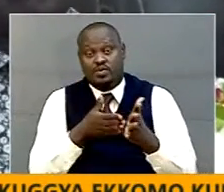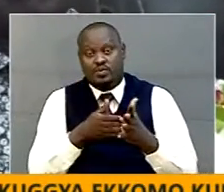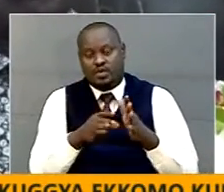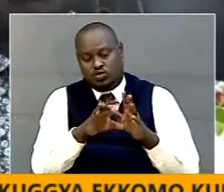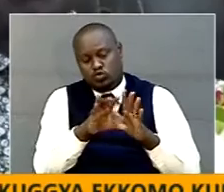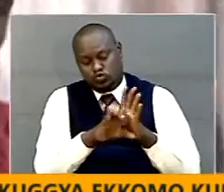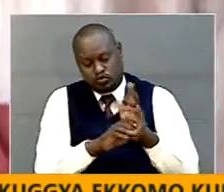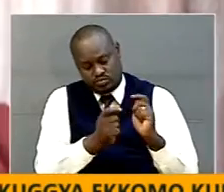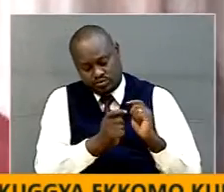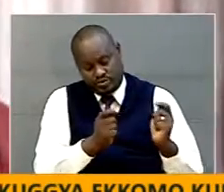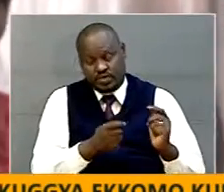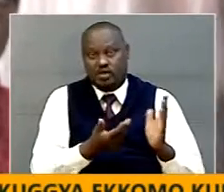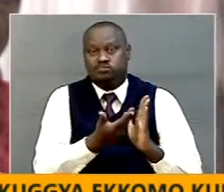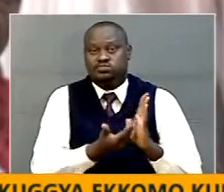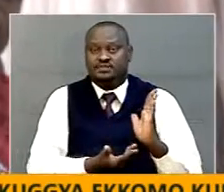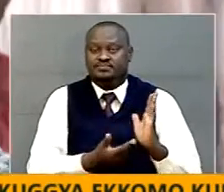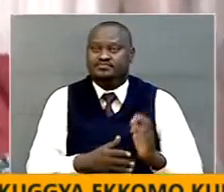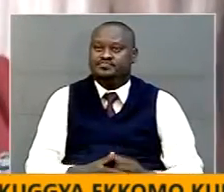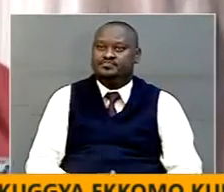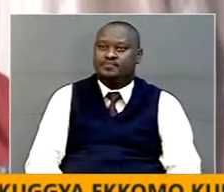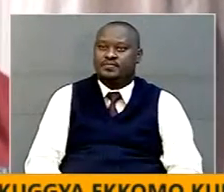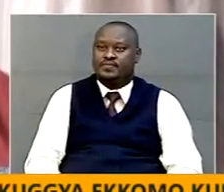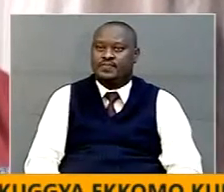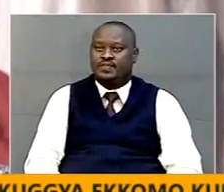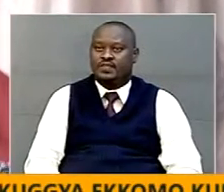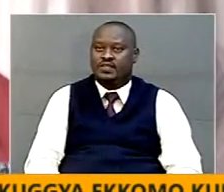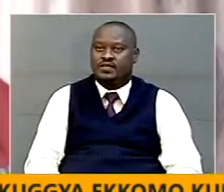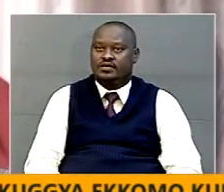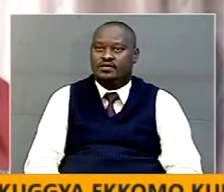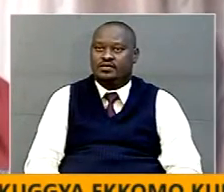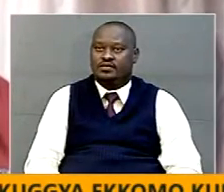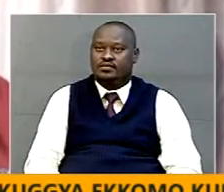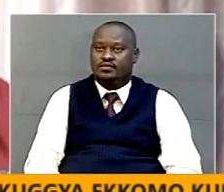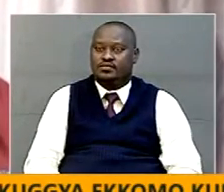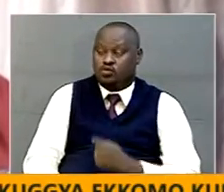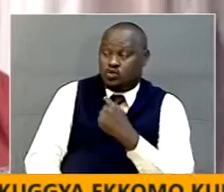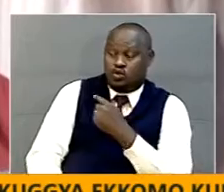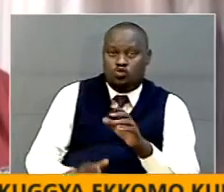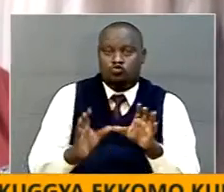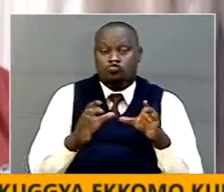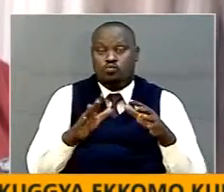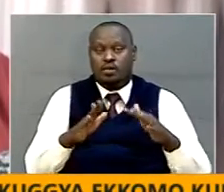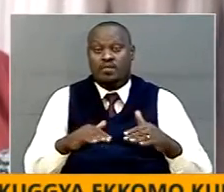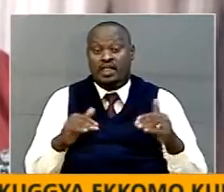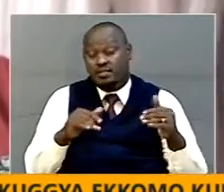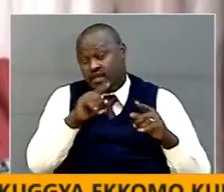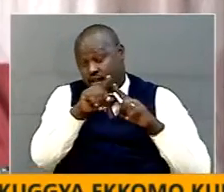kyandibadde n'ekibonerezo. Members of parliament from these constituencies are trying to represent the people